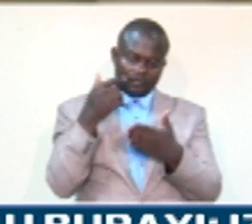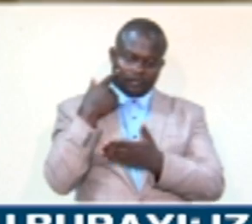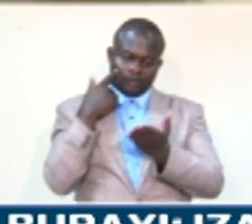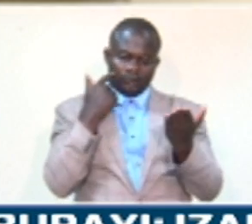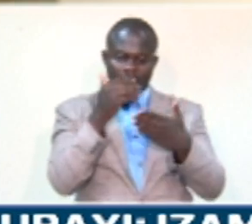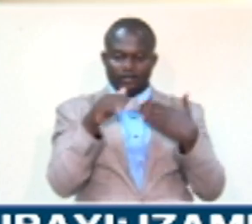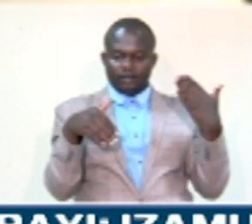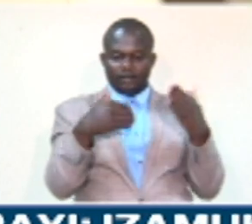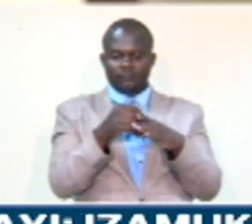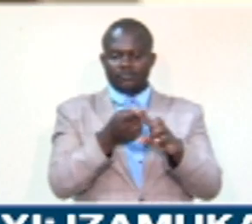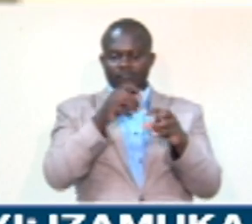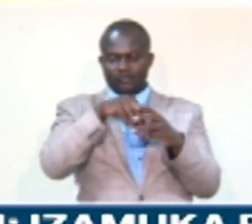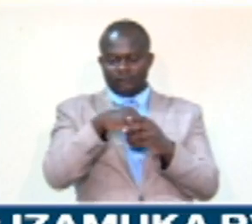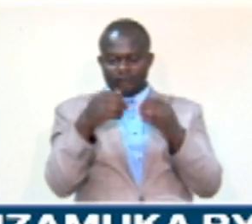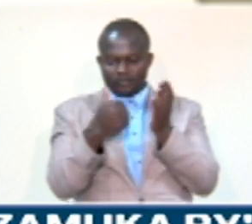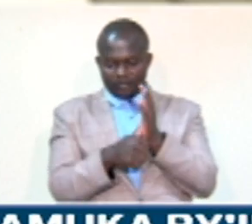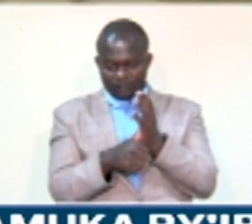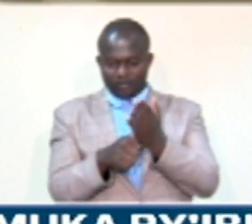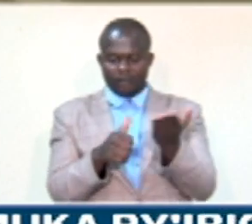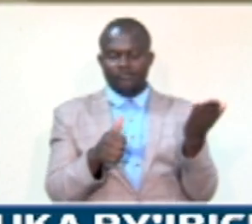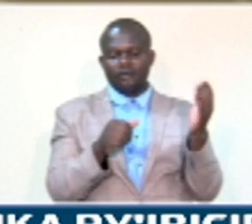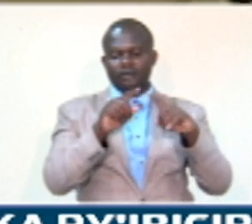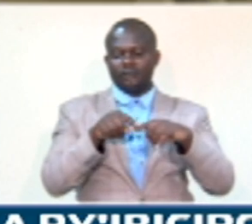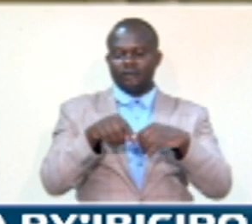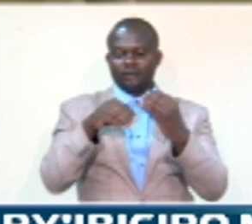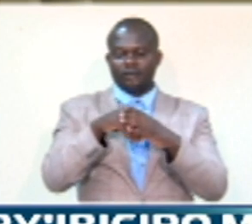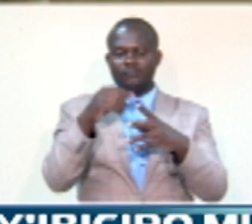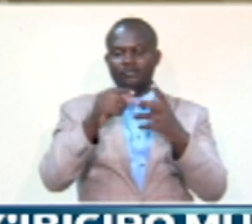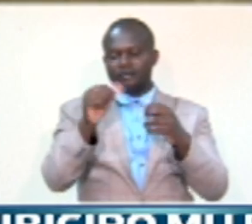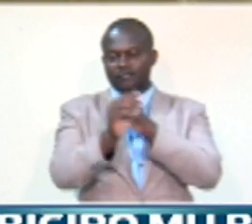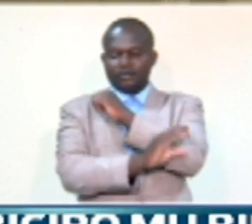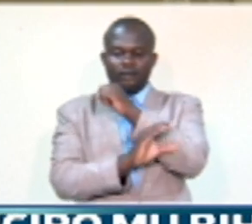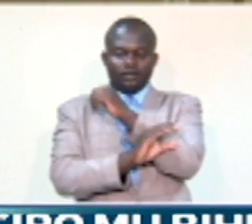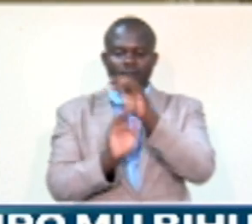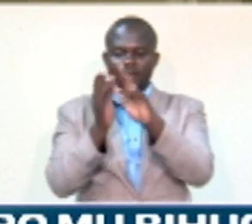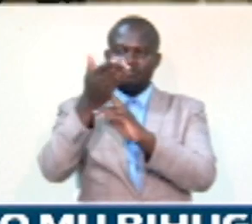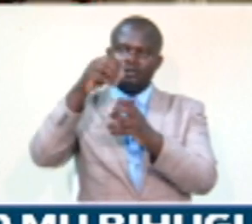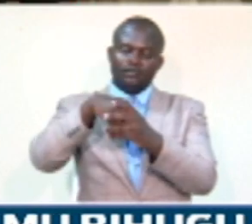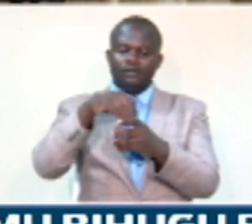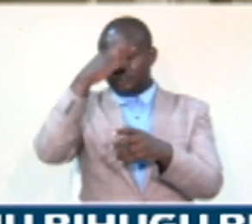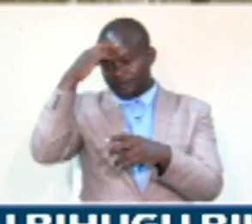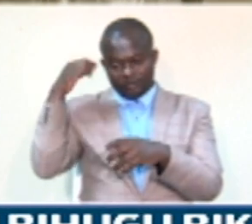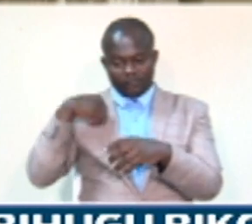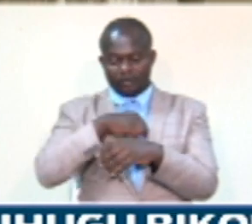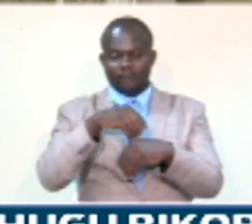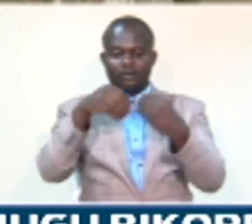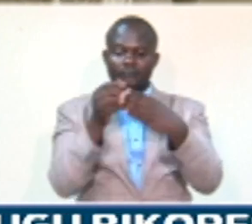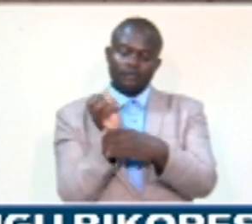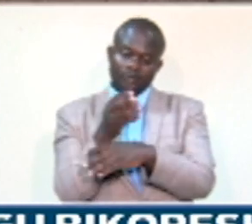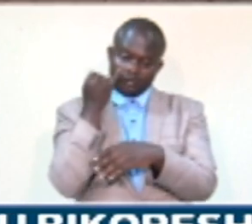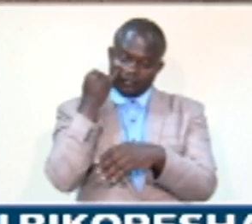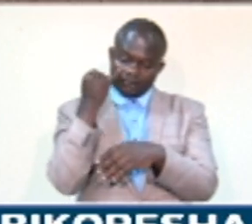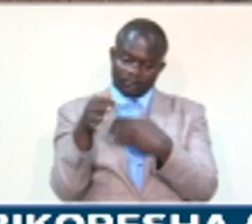usanga biturukamo n'ibibazo dushingiye no ku byo mu bindi bihugu bagiye banyuramo. Nayo mpamvu dutanga inama ko